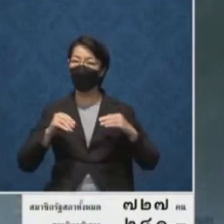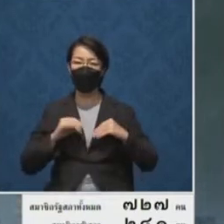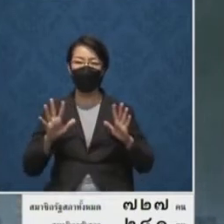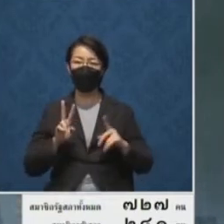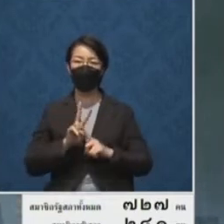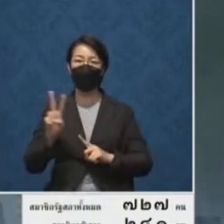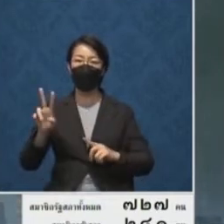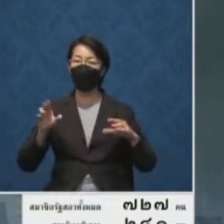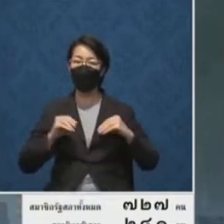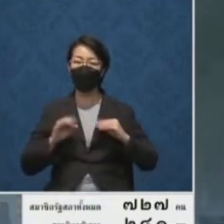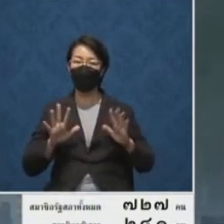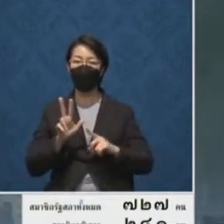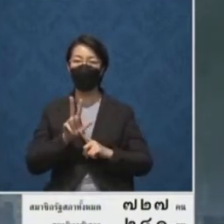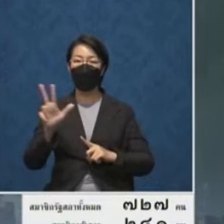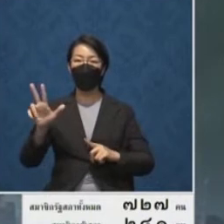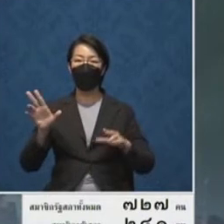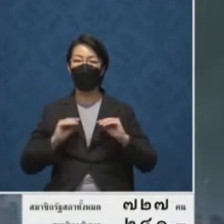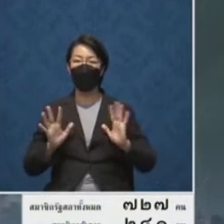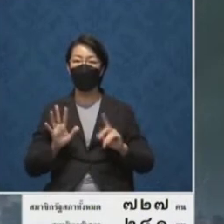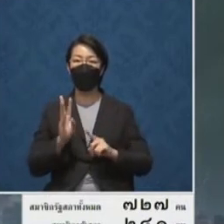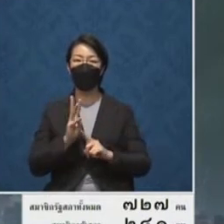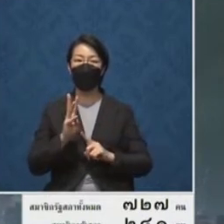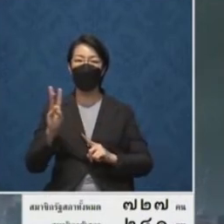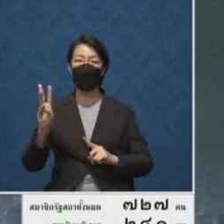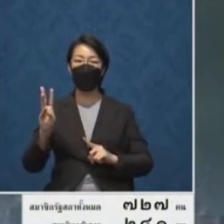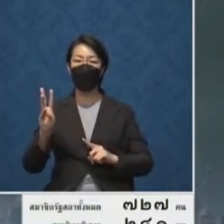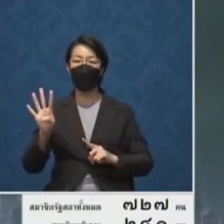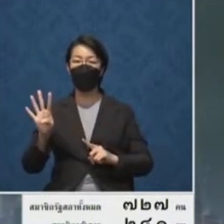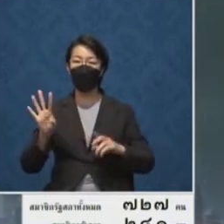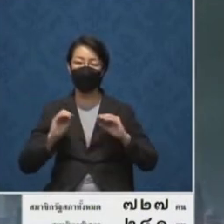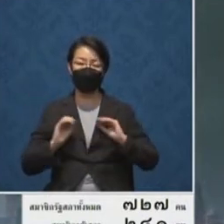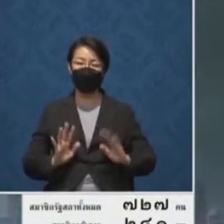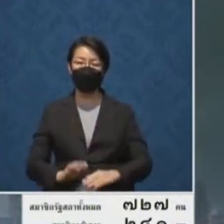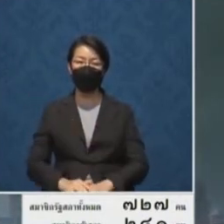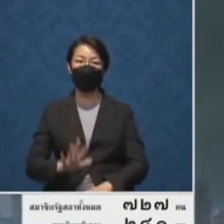หนึ่งไม่รับหลักการสองไม่รับหลักการสามไม่รับหลักการสี่ไม่รับหลักการ